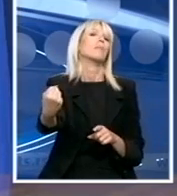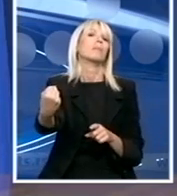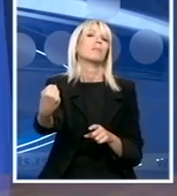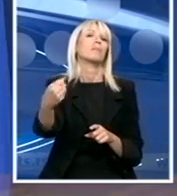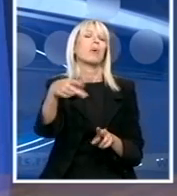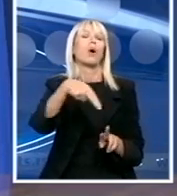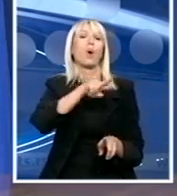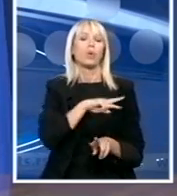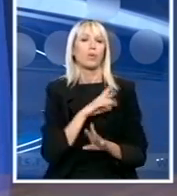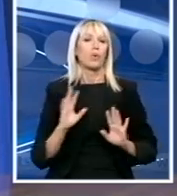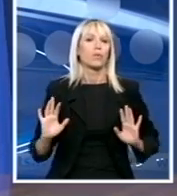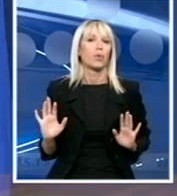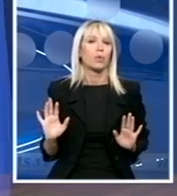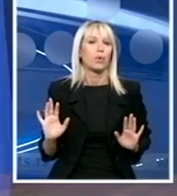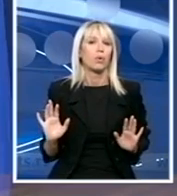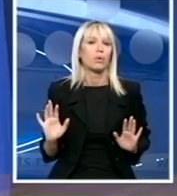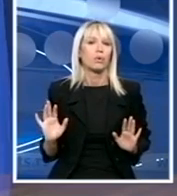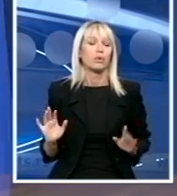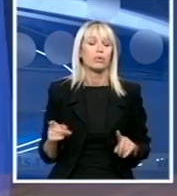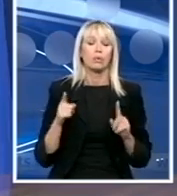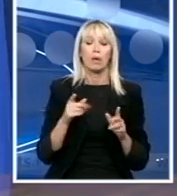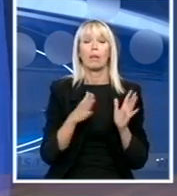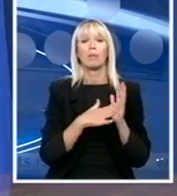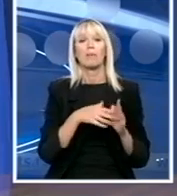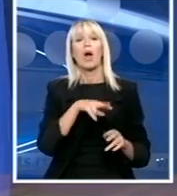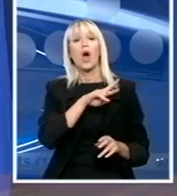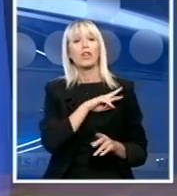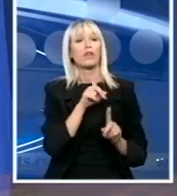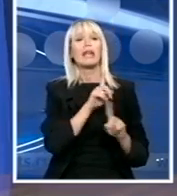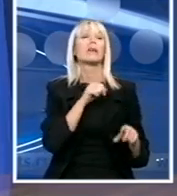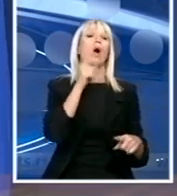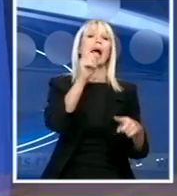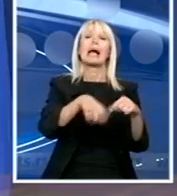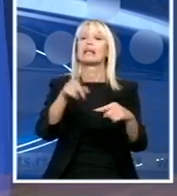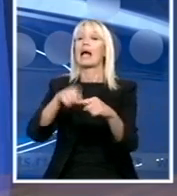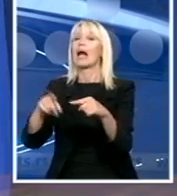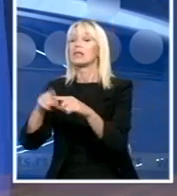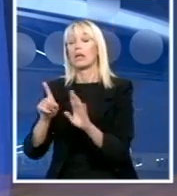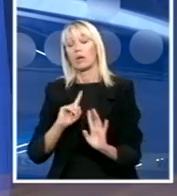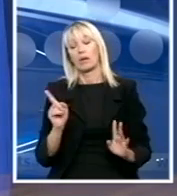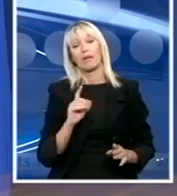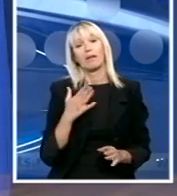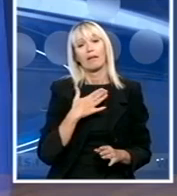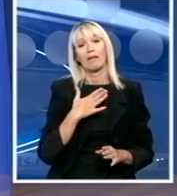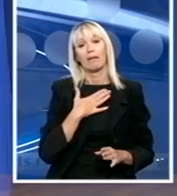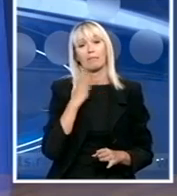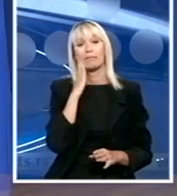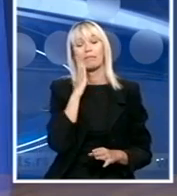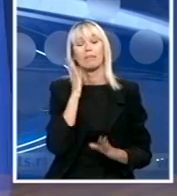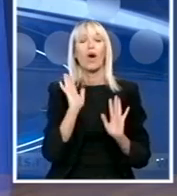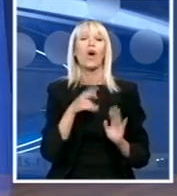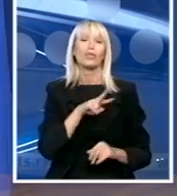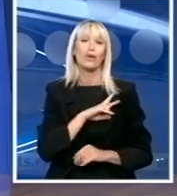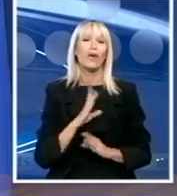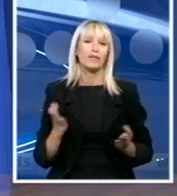se govori o odgovornosti, ne govori se samo o kažnjavanju, nego i o moralnoj odgovornosti.